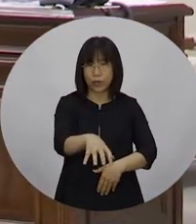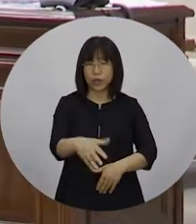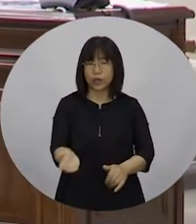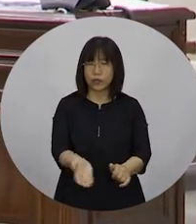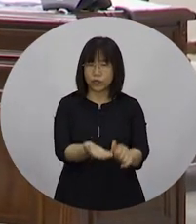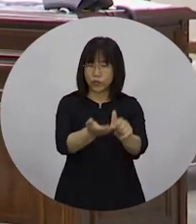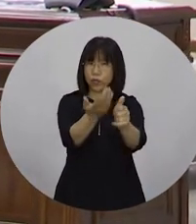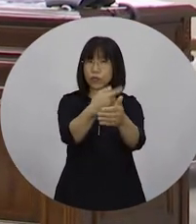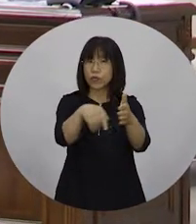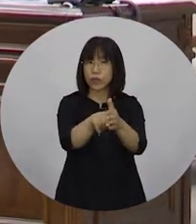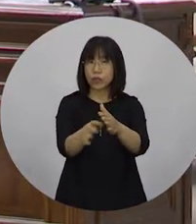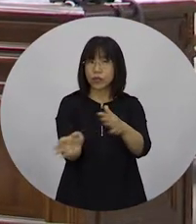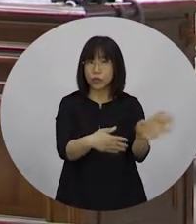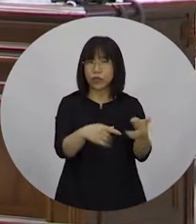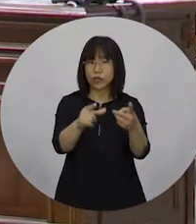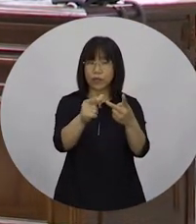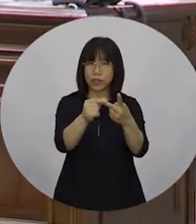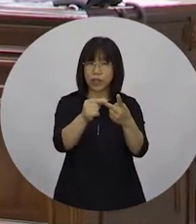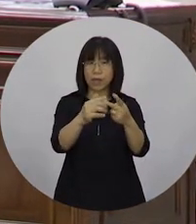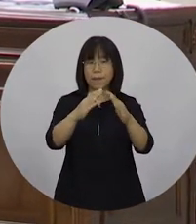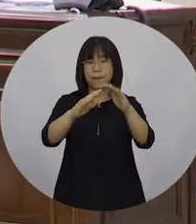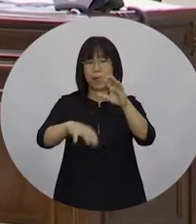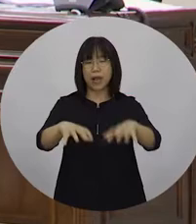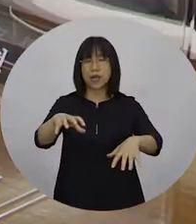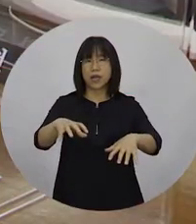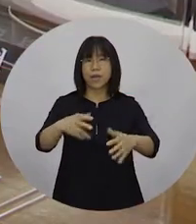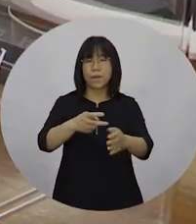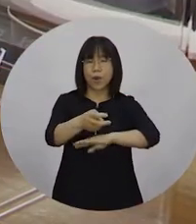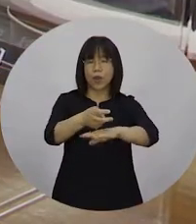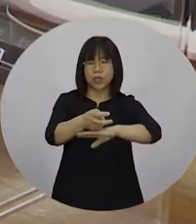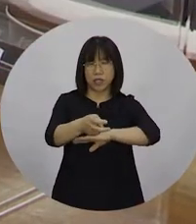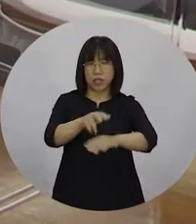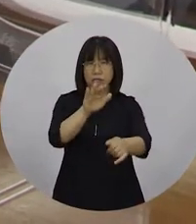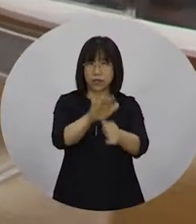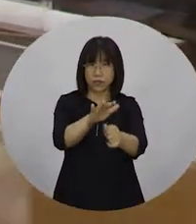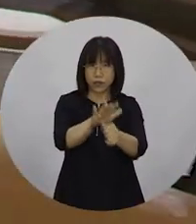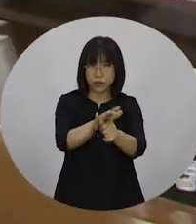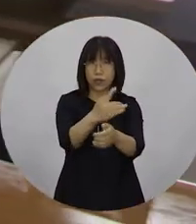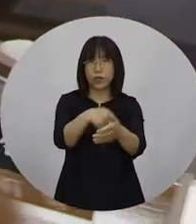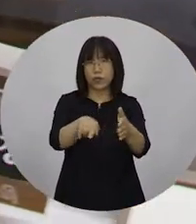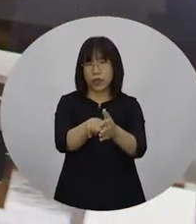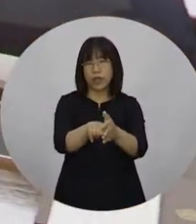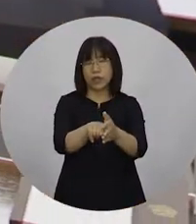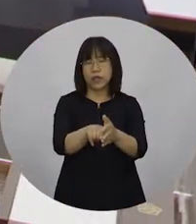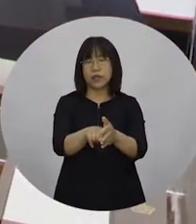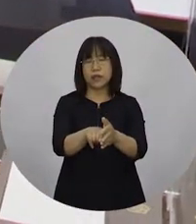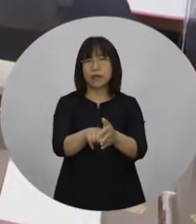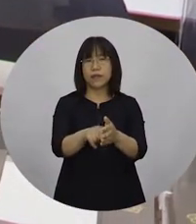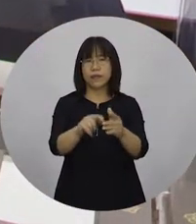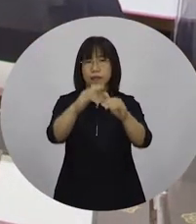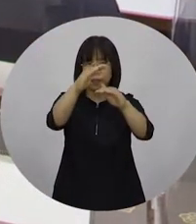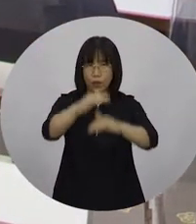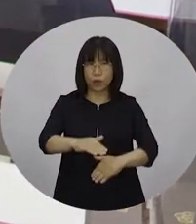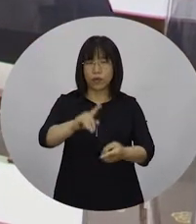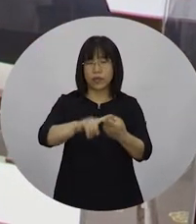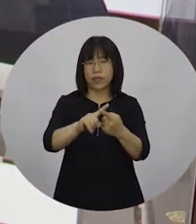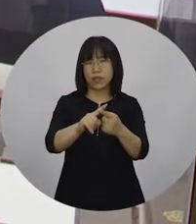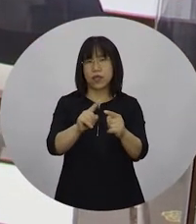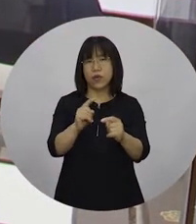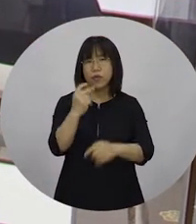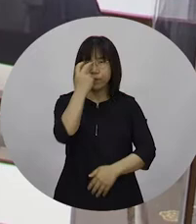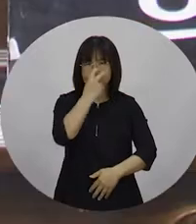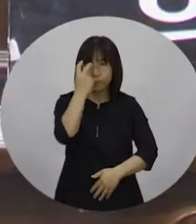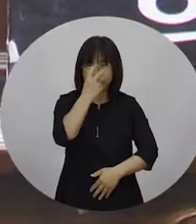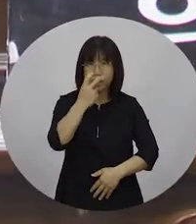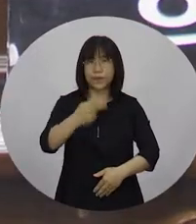강서구 문화원 지원 육성에 관한 조례안 서울특별시 강서구 말 버스 긴급 지원에 관한 조례안 등 다양한